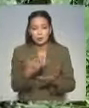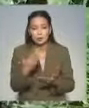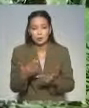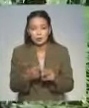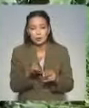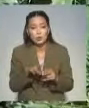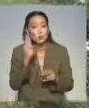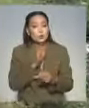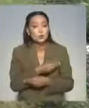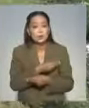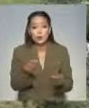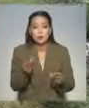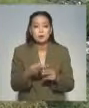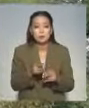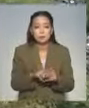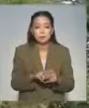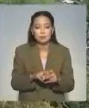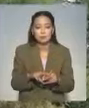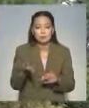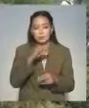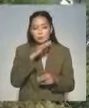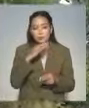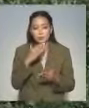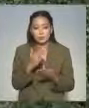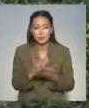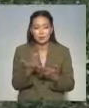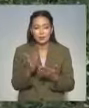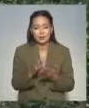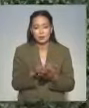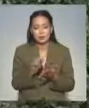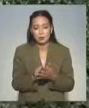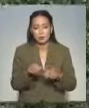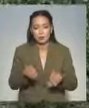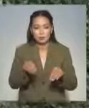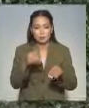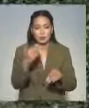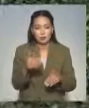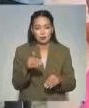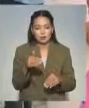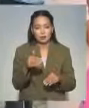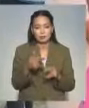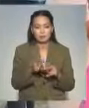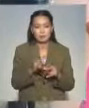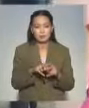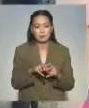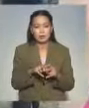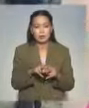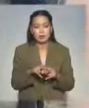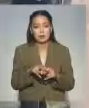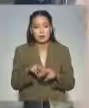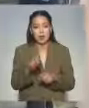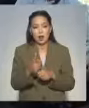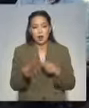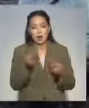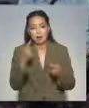жерлерінің су көрмегеніне 2 айға жуықтапты. Аңқасы еуіп, алқаптары қураған диқандар түксіз қалдық деп алдына келген аудан әкімінің орынбасарын